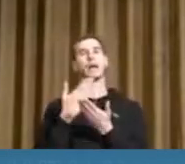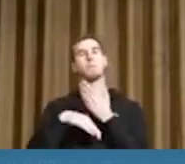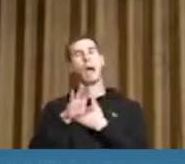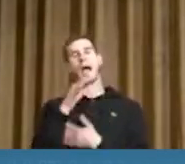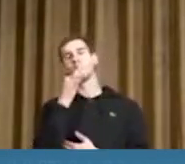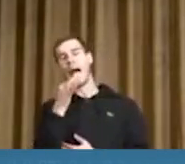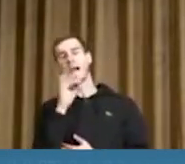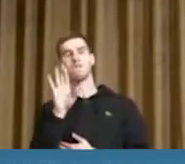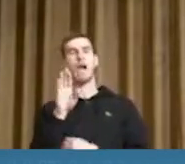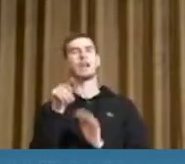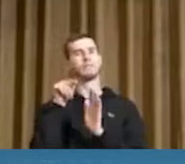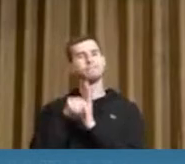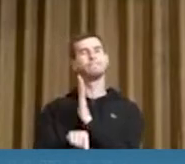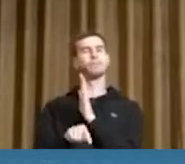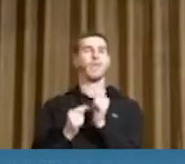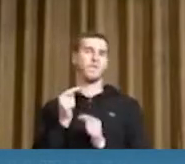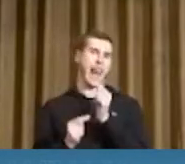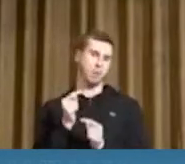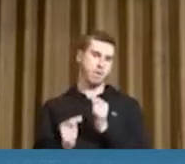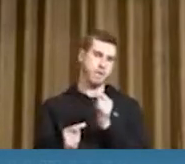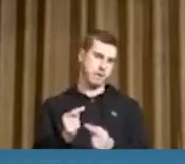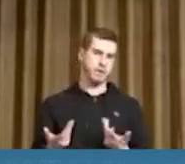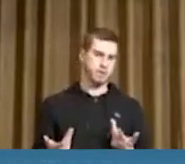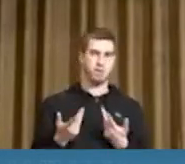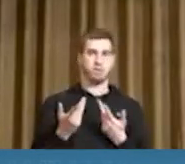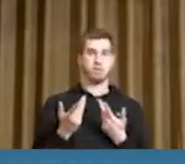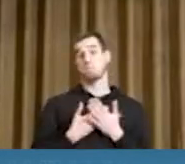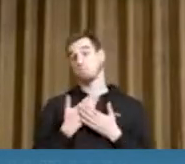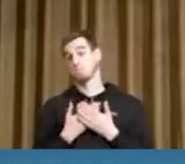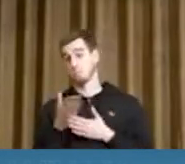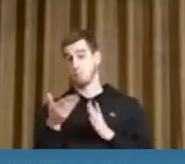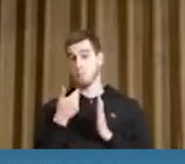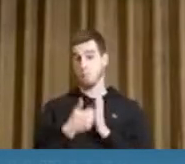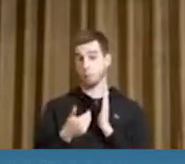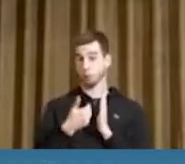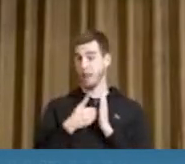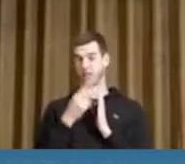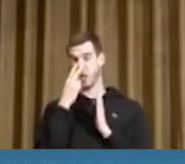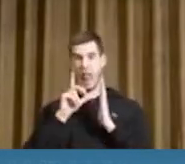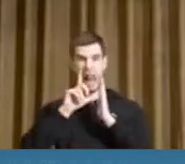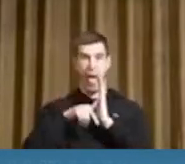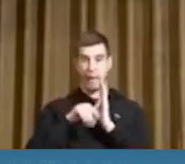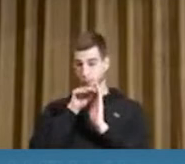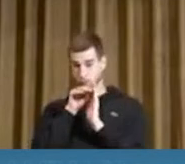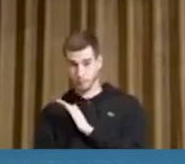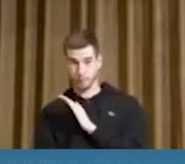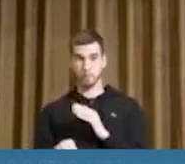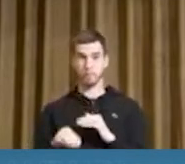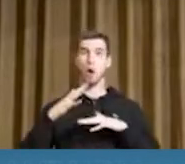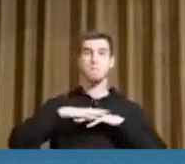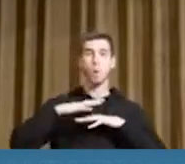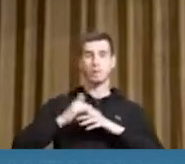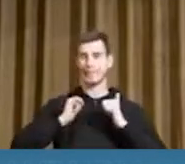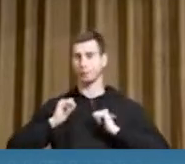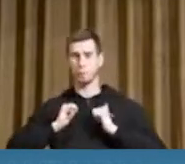Da ging es dann vor allem eben auch um so Beschwerden wie Leistungsknick, Muskelschmerzen, kardiale